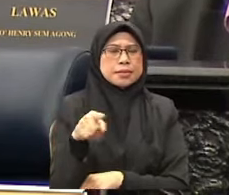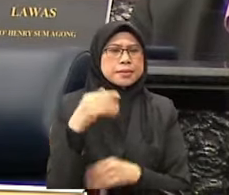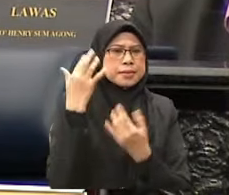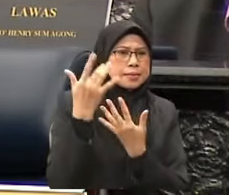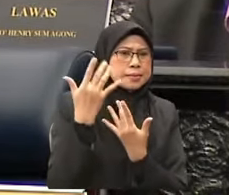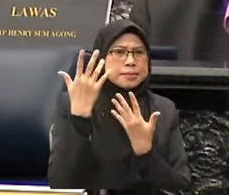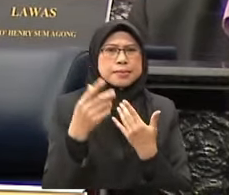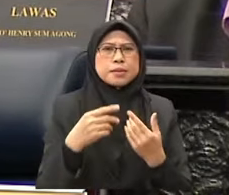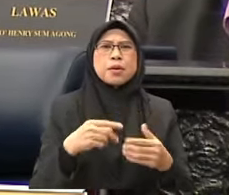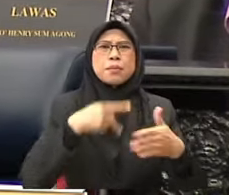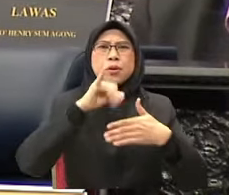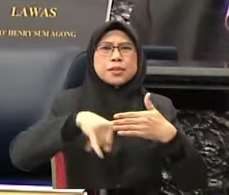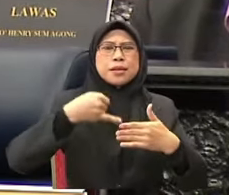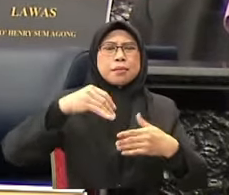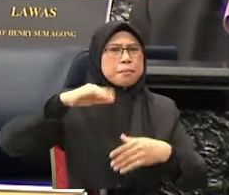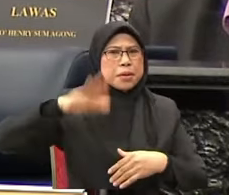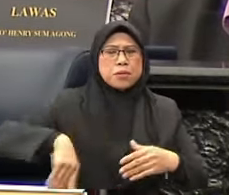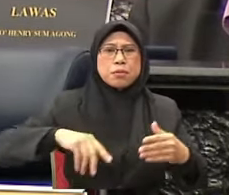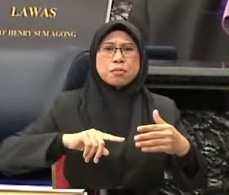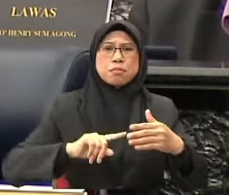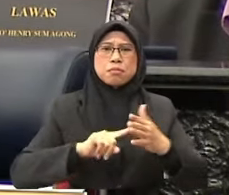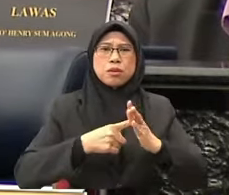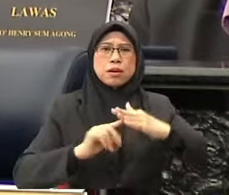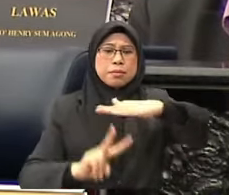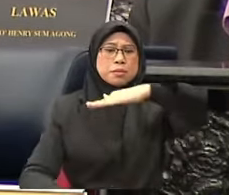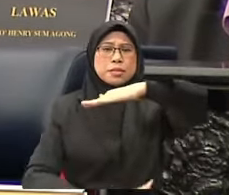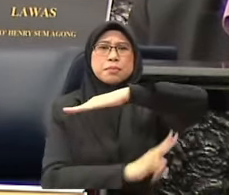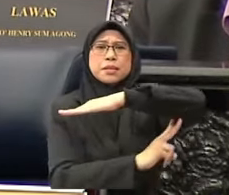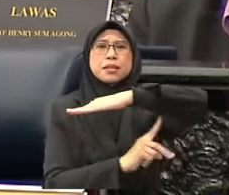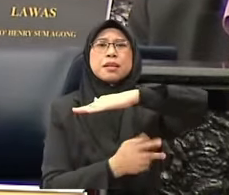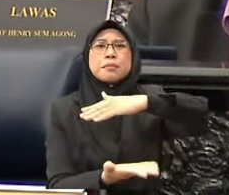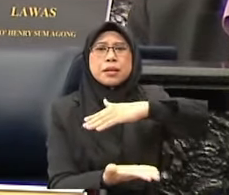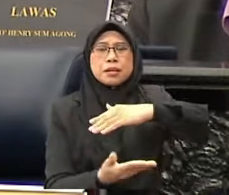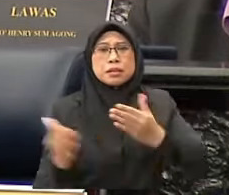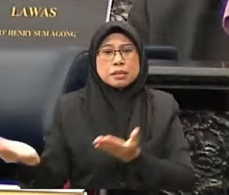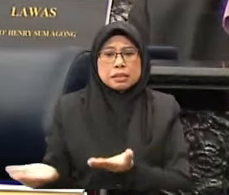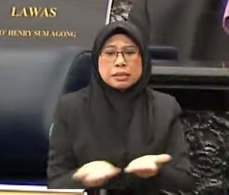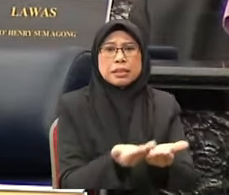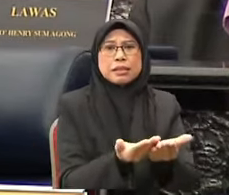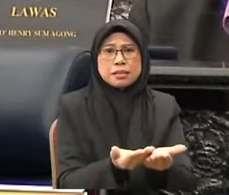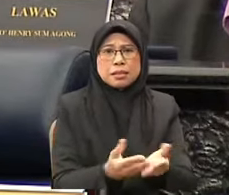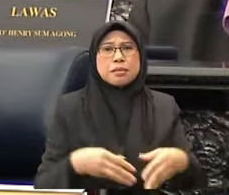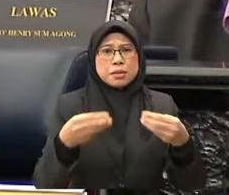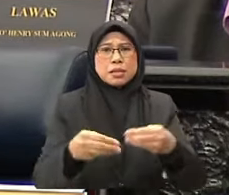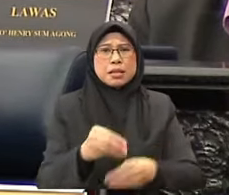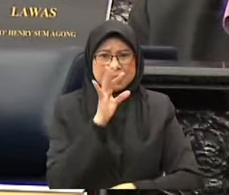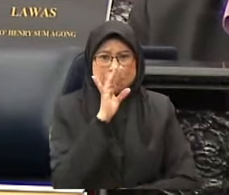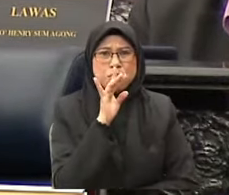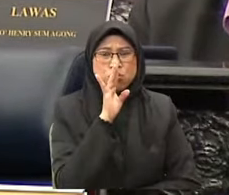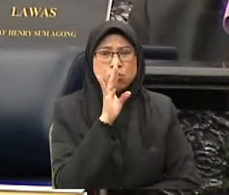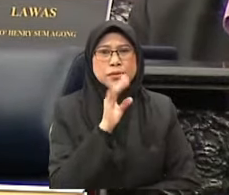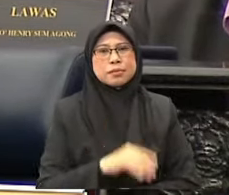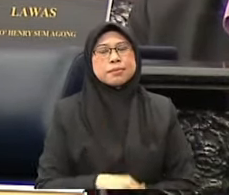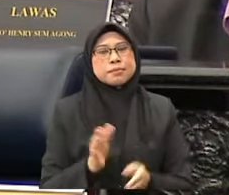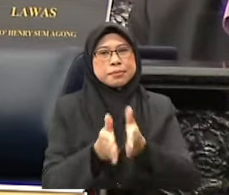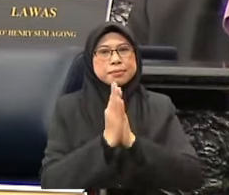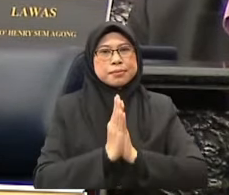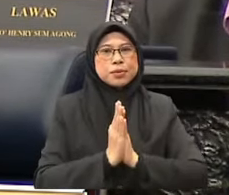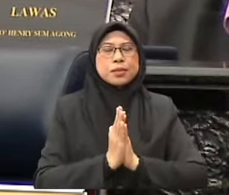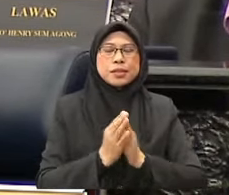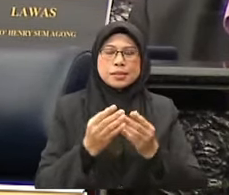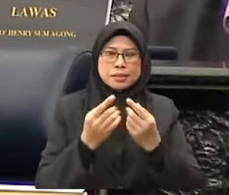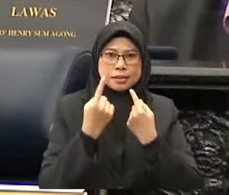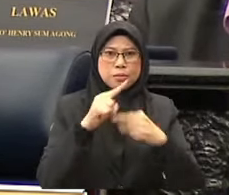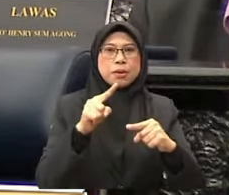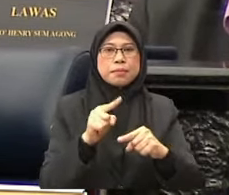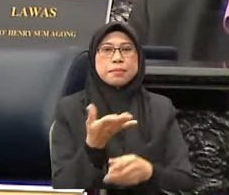terganti-ganti. Projek tak mula lagi, jambatan dijanji, JT diberi. Tidakkah tipu namanya ini? Jadi saya mohon sekali lagi penjelasan